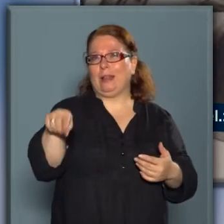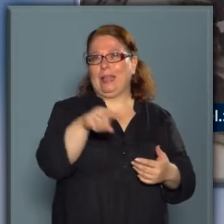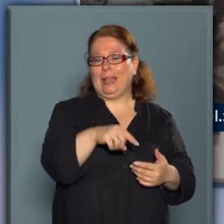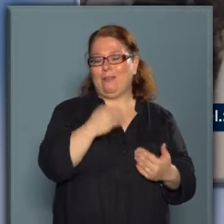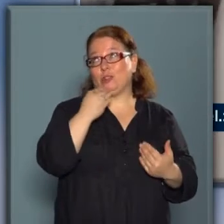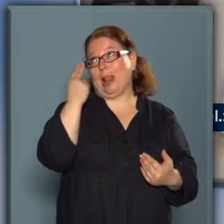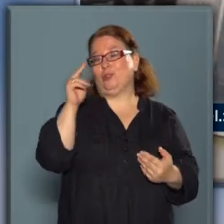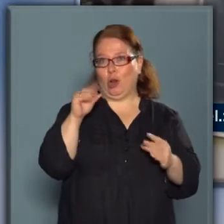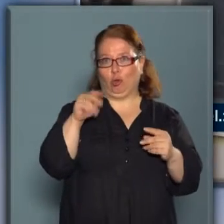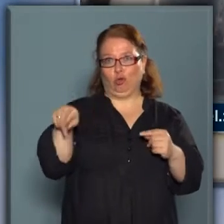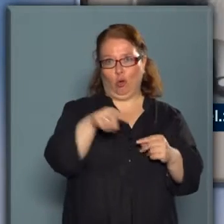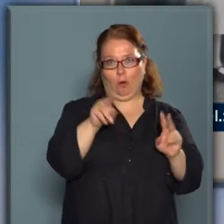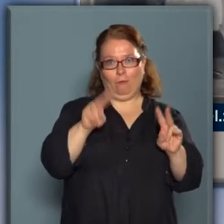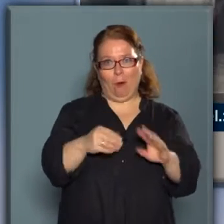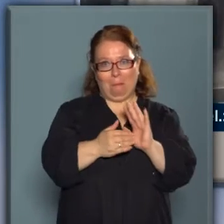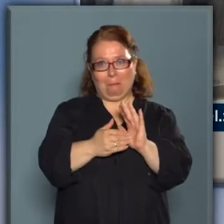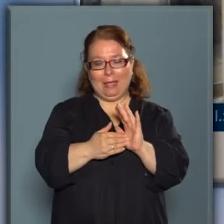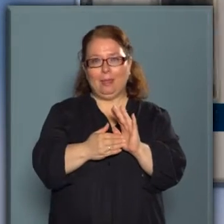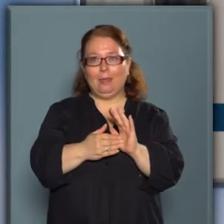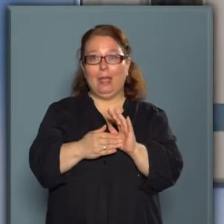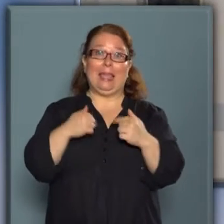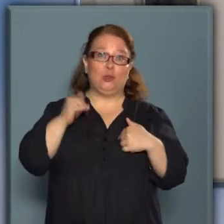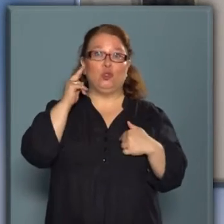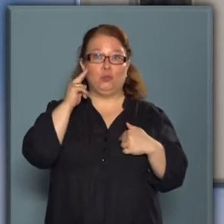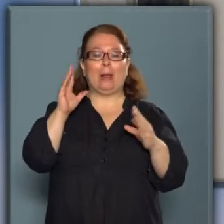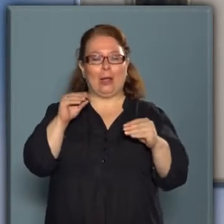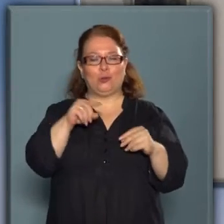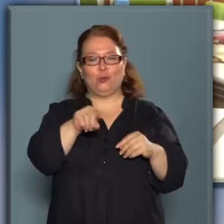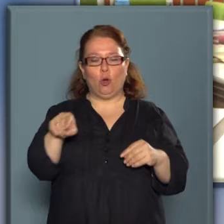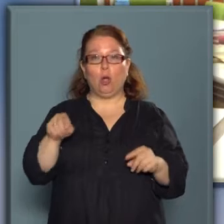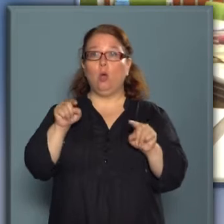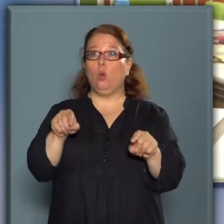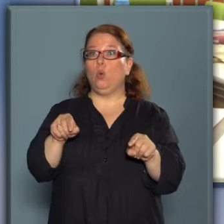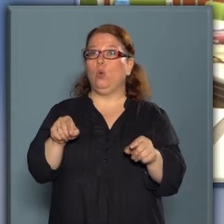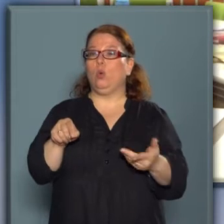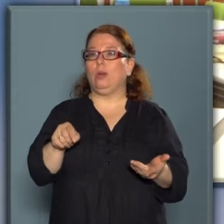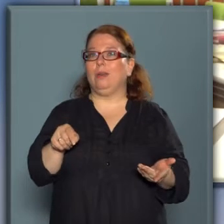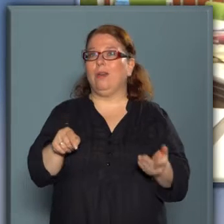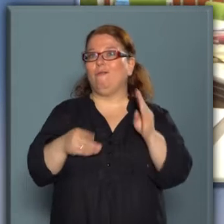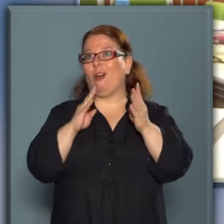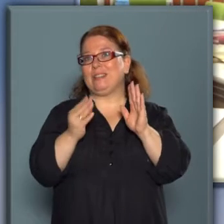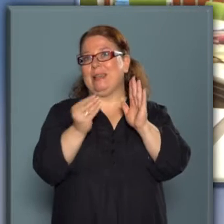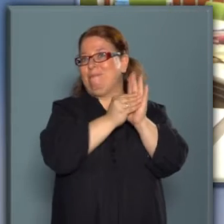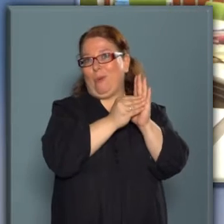évesek, hál' Istennek még azért vannak köztünk ilyenek, én is ismerek nagyon sokat, már nem